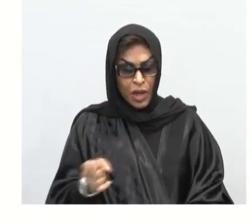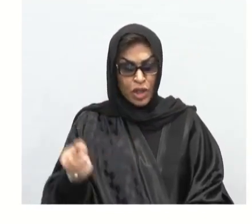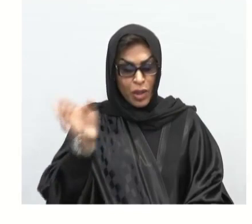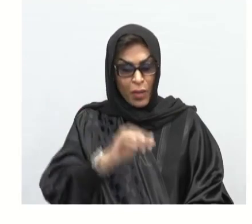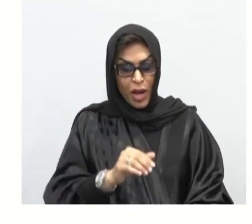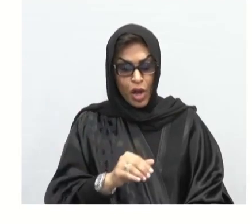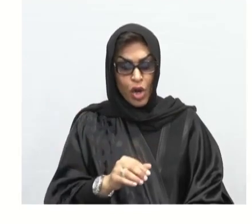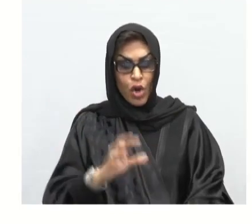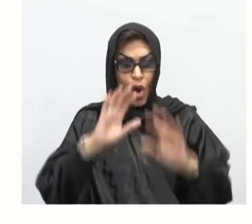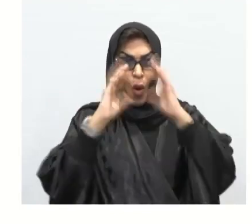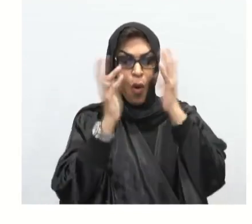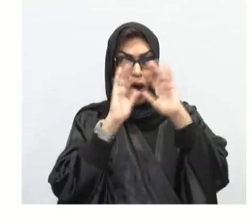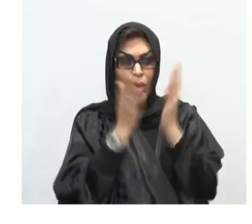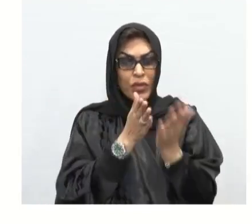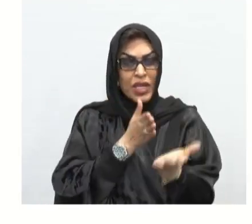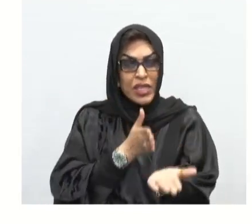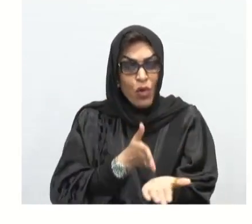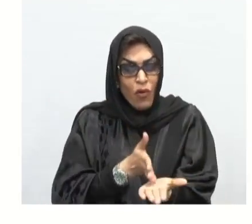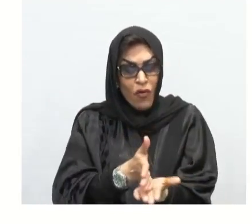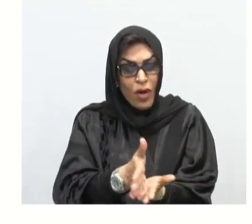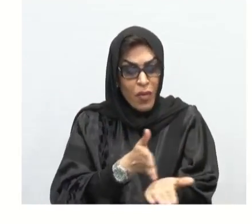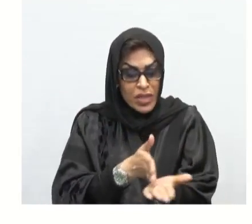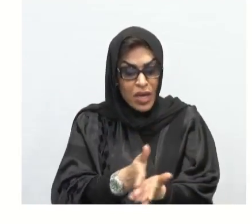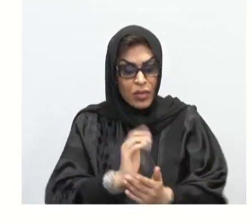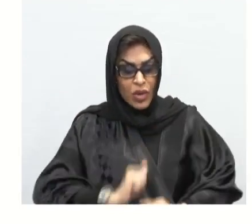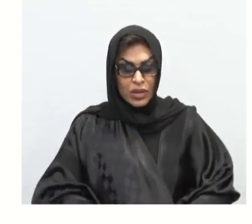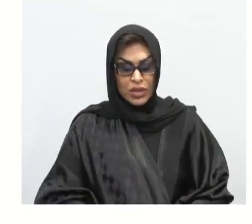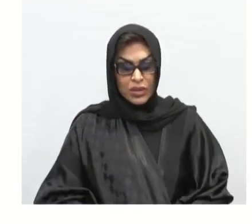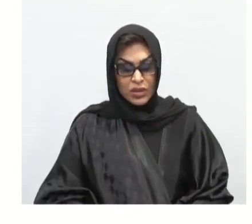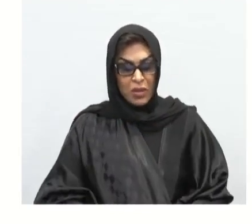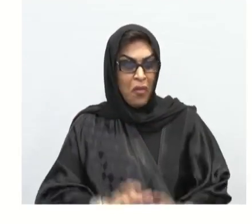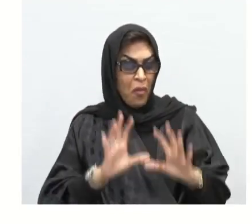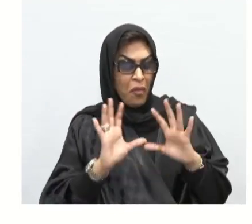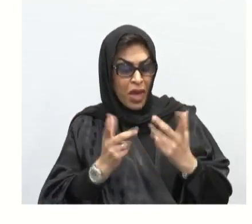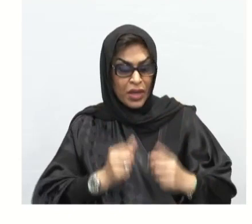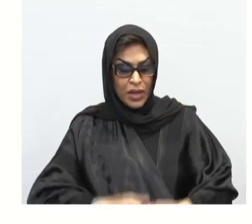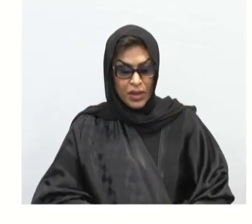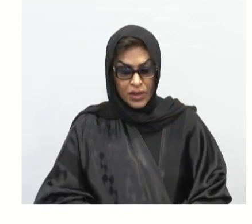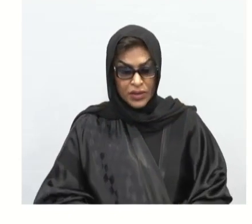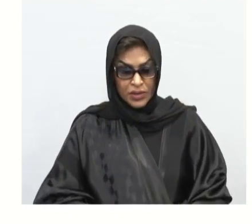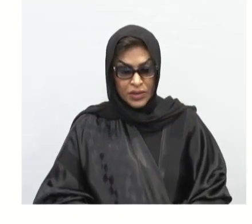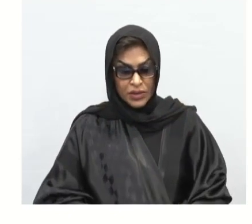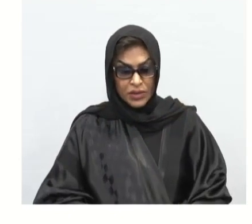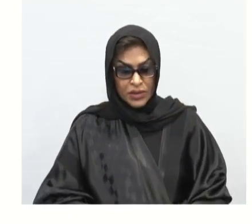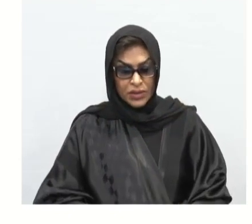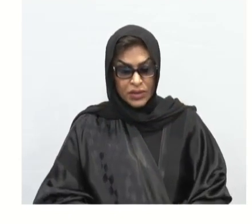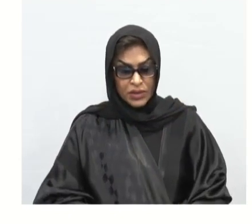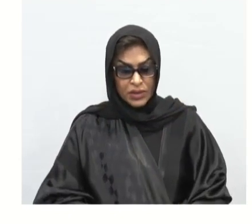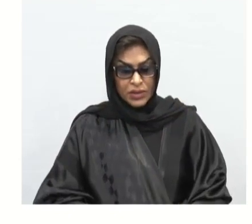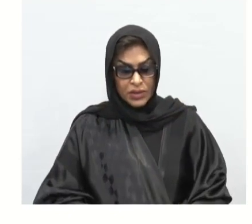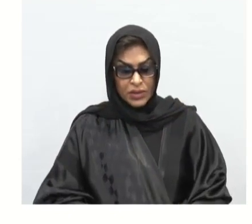النظام الشمسي تسير في ذلك المسار حول الشمس ما هي تلك العوامل طالب وطالبتي